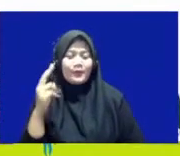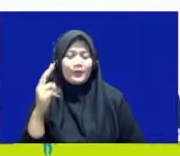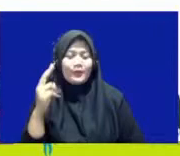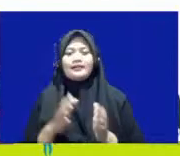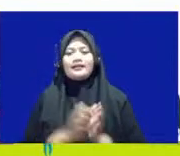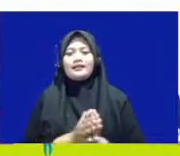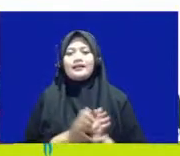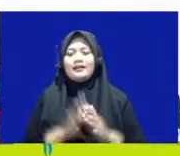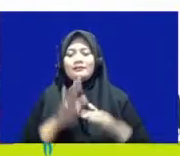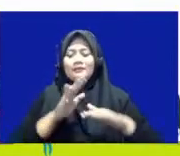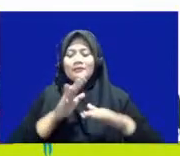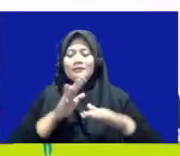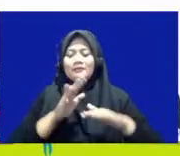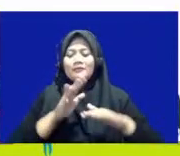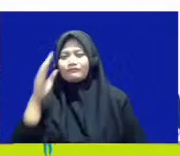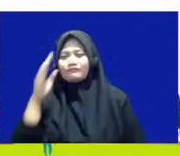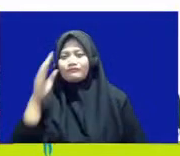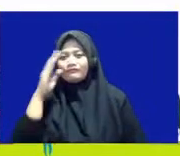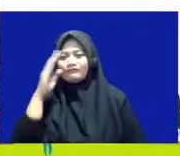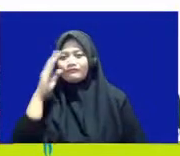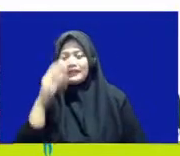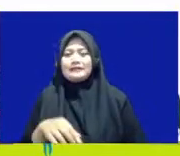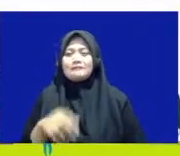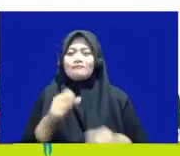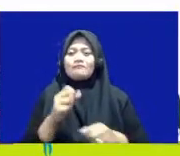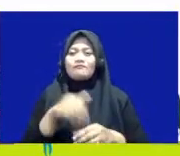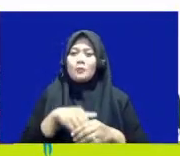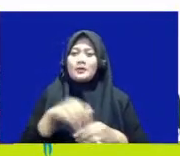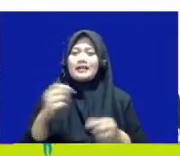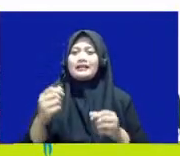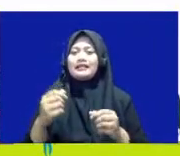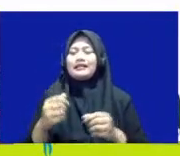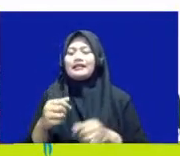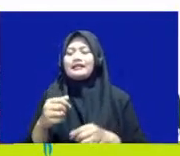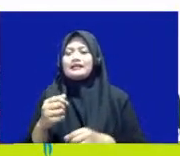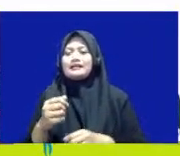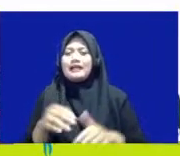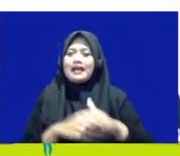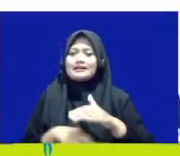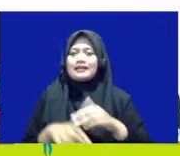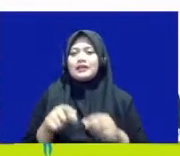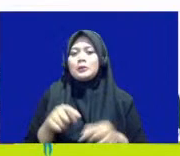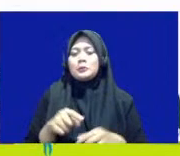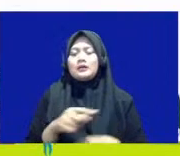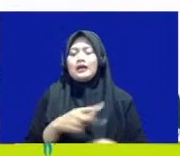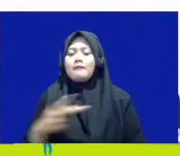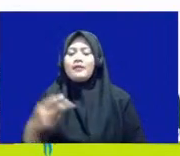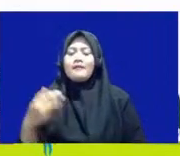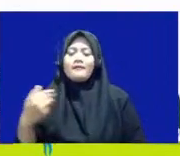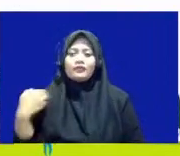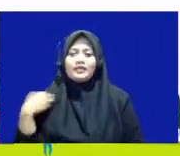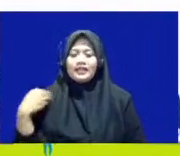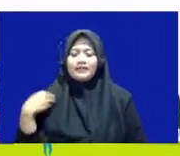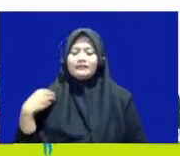berbicara pemuda. Jadi modal dasarnya sudah pasti ini. Jadi kalau kami mempunyai pengalaman yang kami